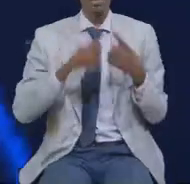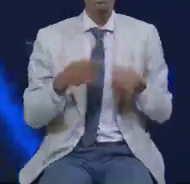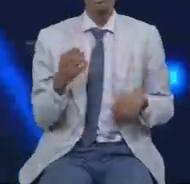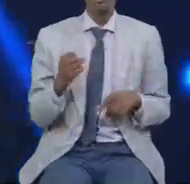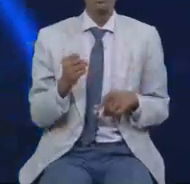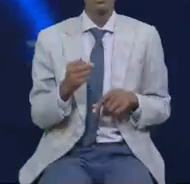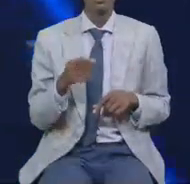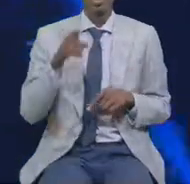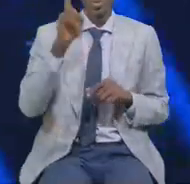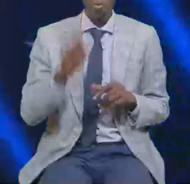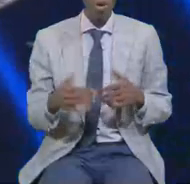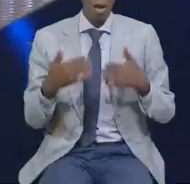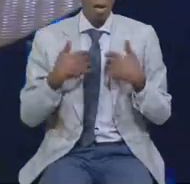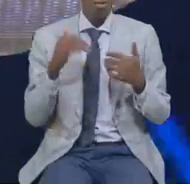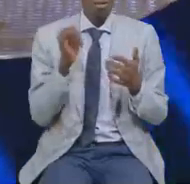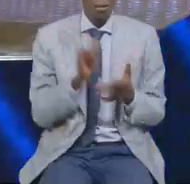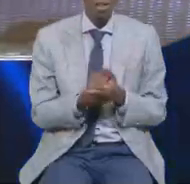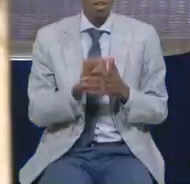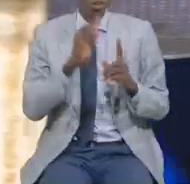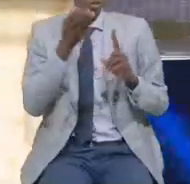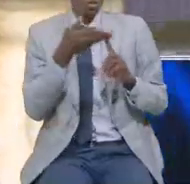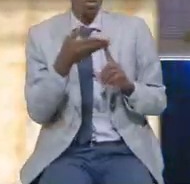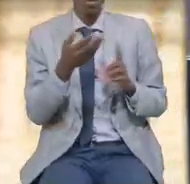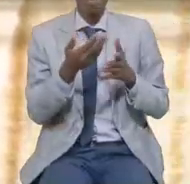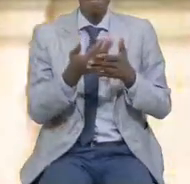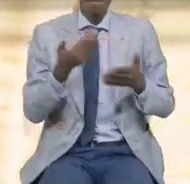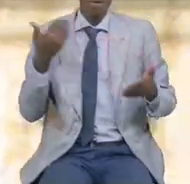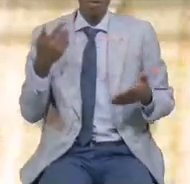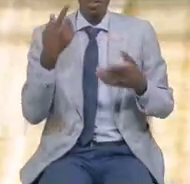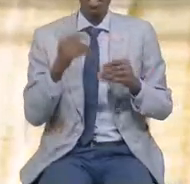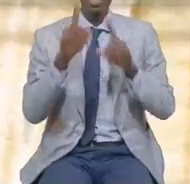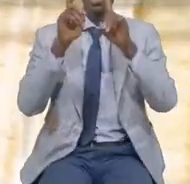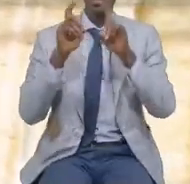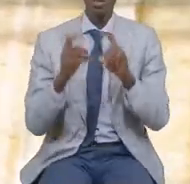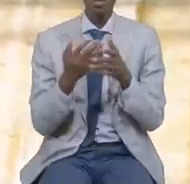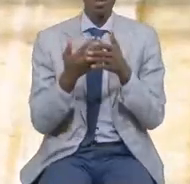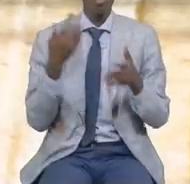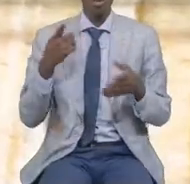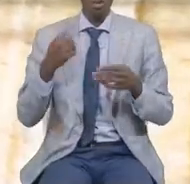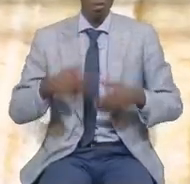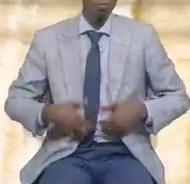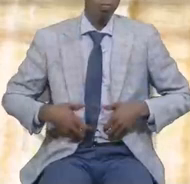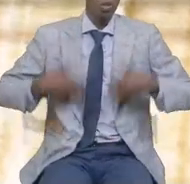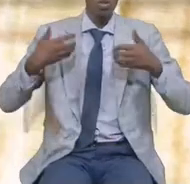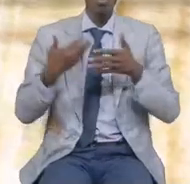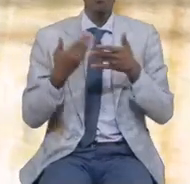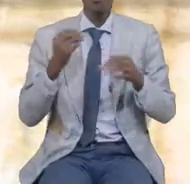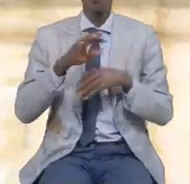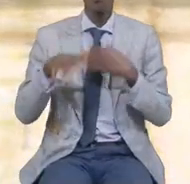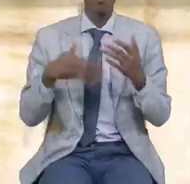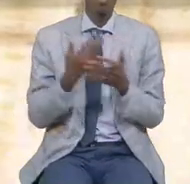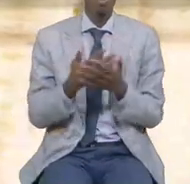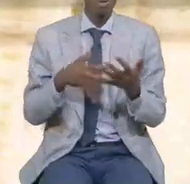dois avoir cette conviction avant l'épreuve, avant leur furie, avant que ces